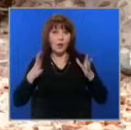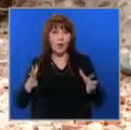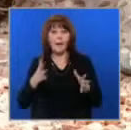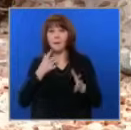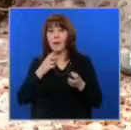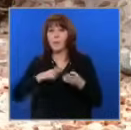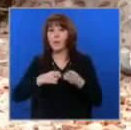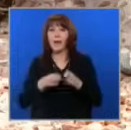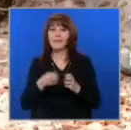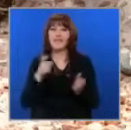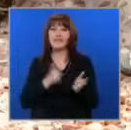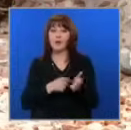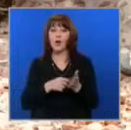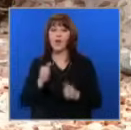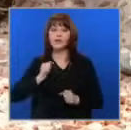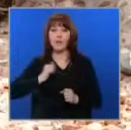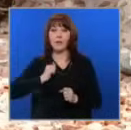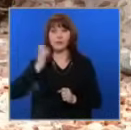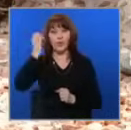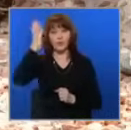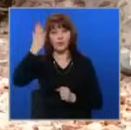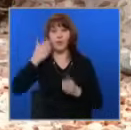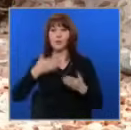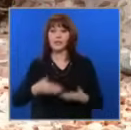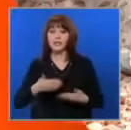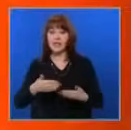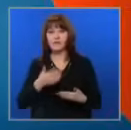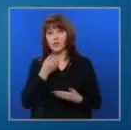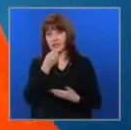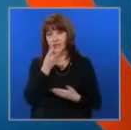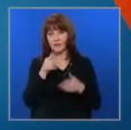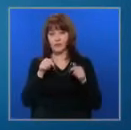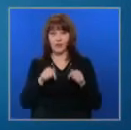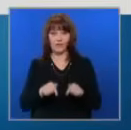Закона за опазване на културното наследство, за да се случва всичко това.